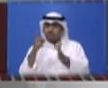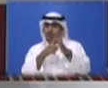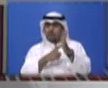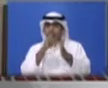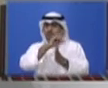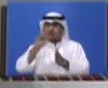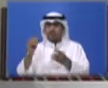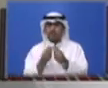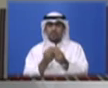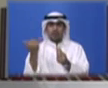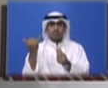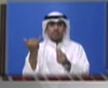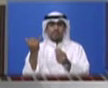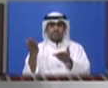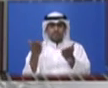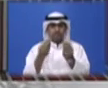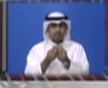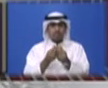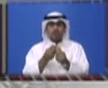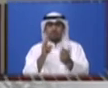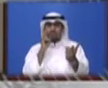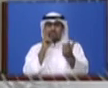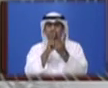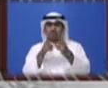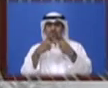والجالية الكويتية أبناء الجالية الكويتية في الأردن